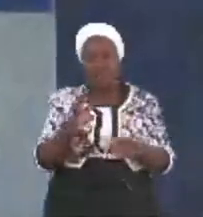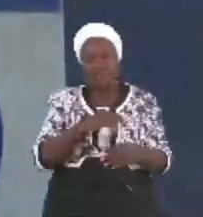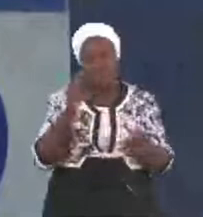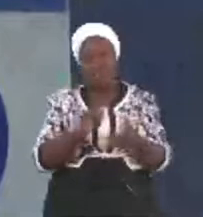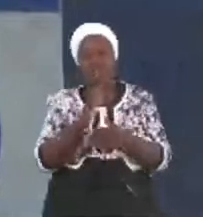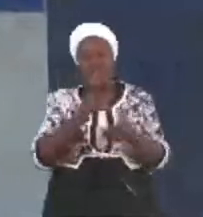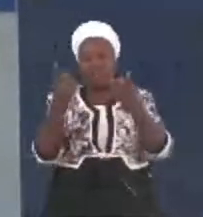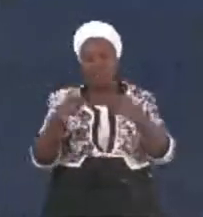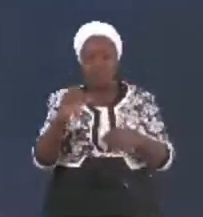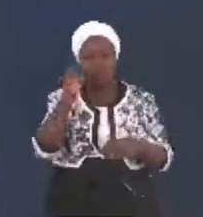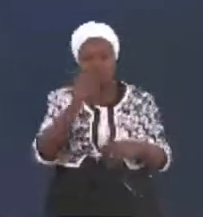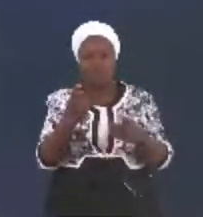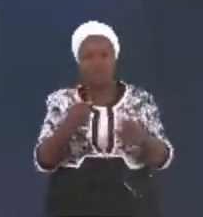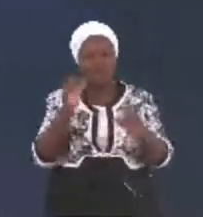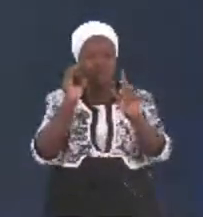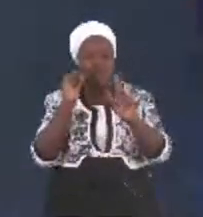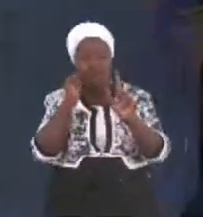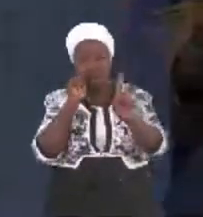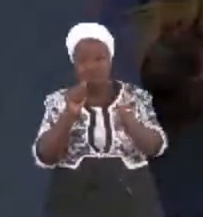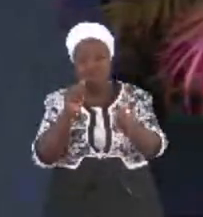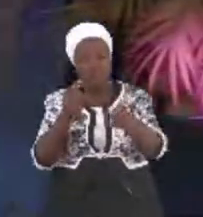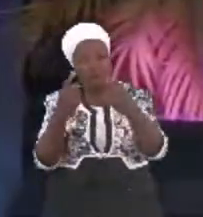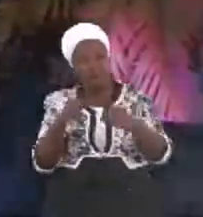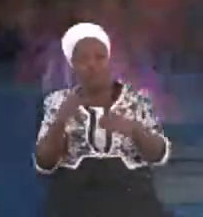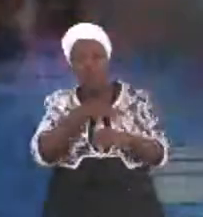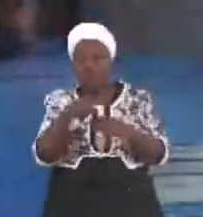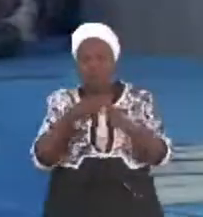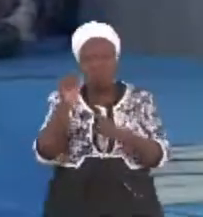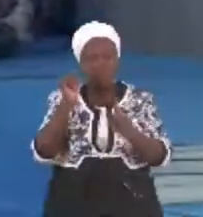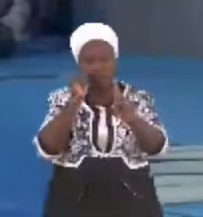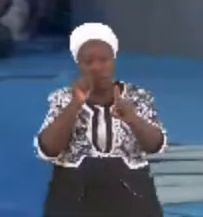pieds. Elle est venue. Quand elle venait, elle savait.